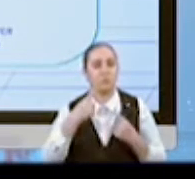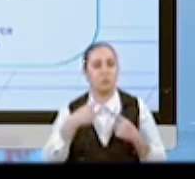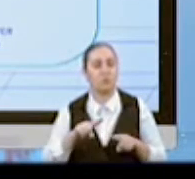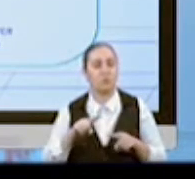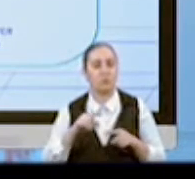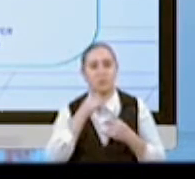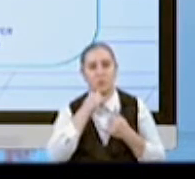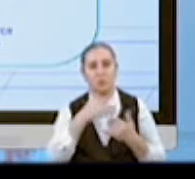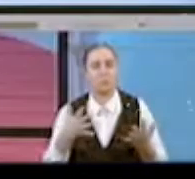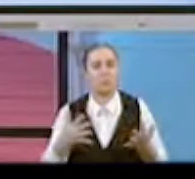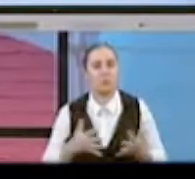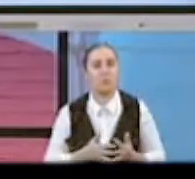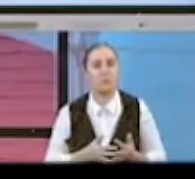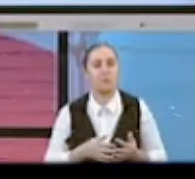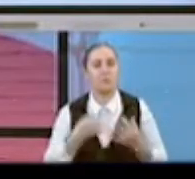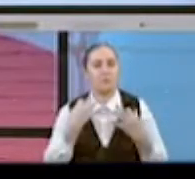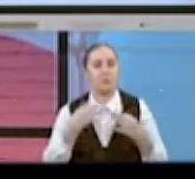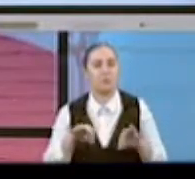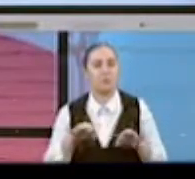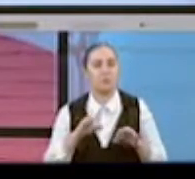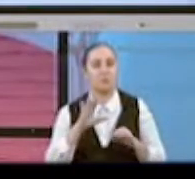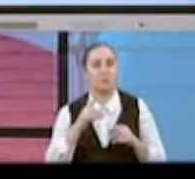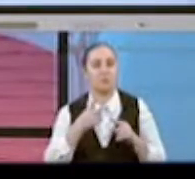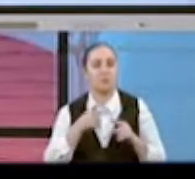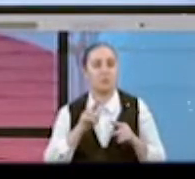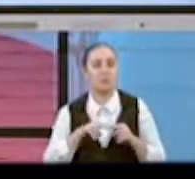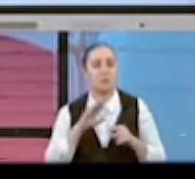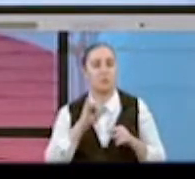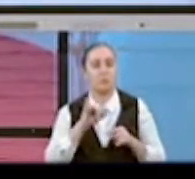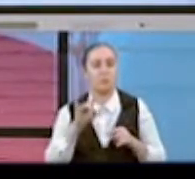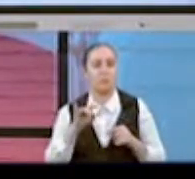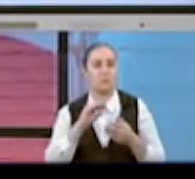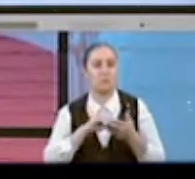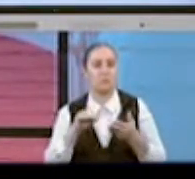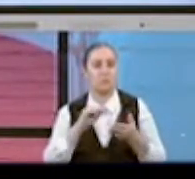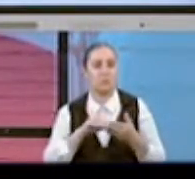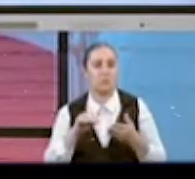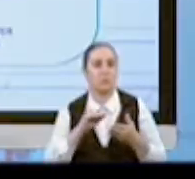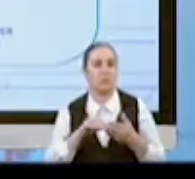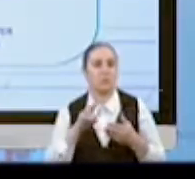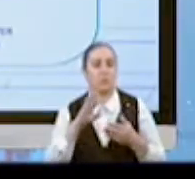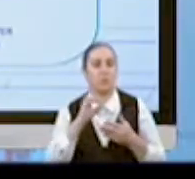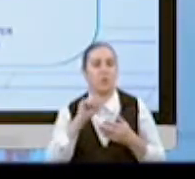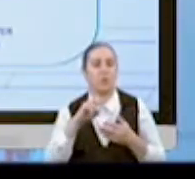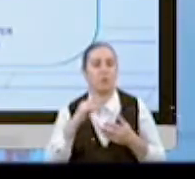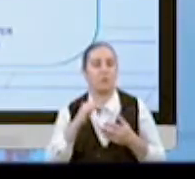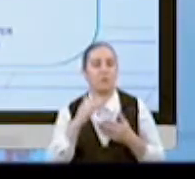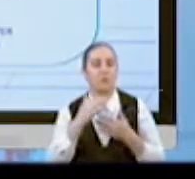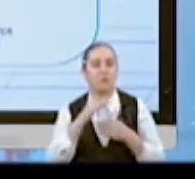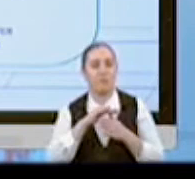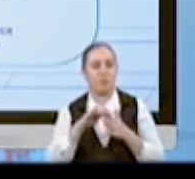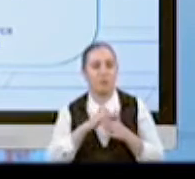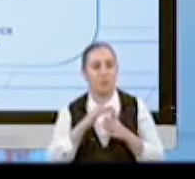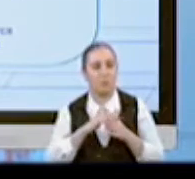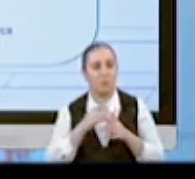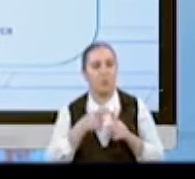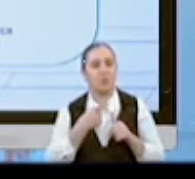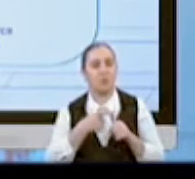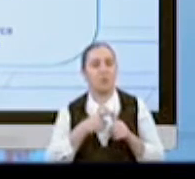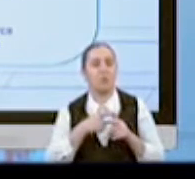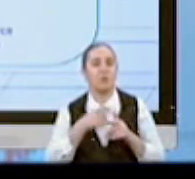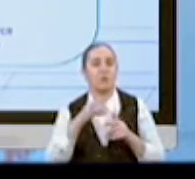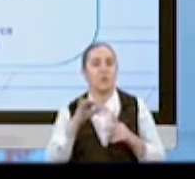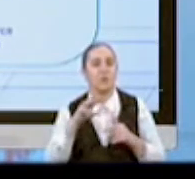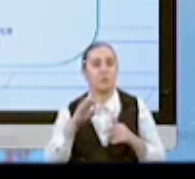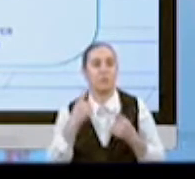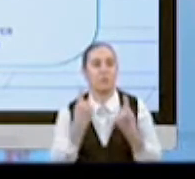другой не сможет. Самостоятельно в этом упражнении вы запишите по алфавиту фамилии и имена